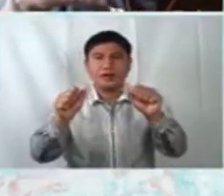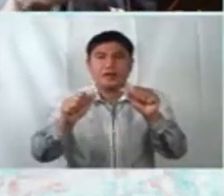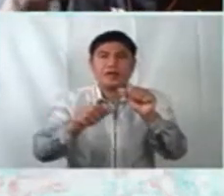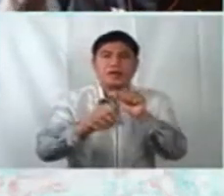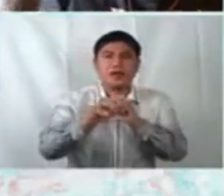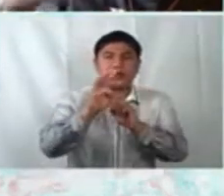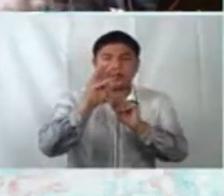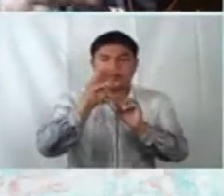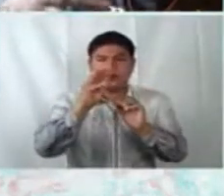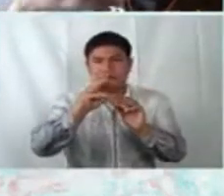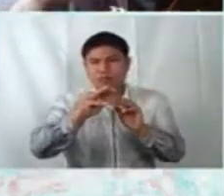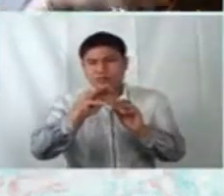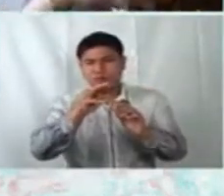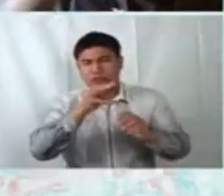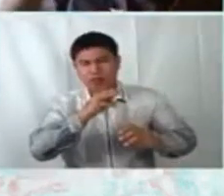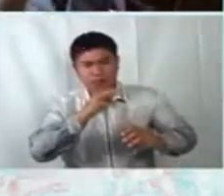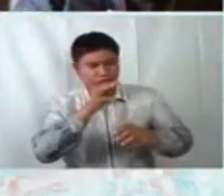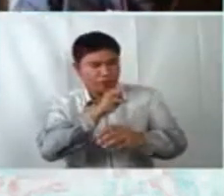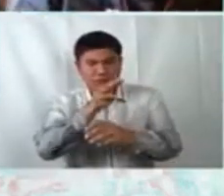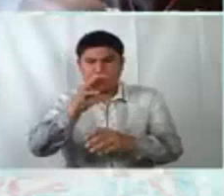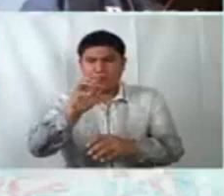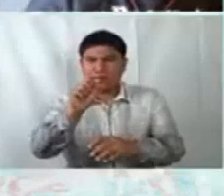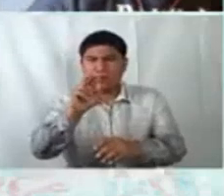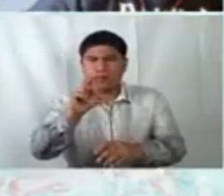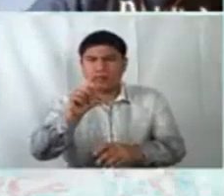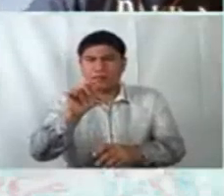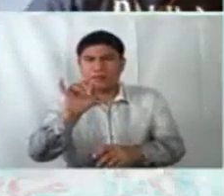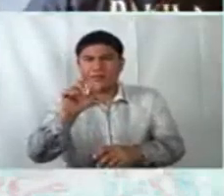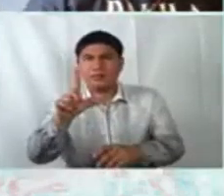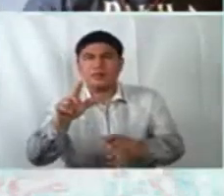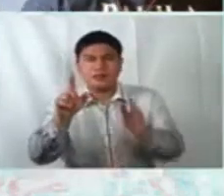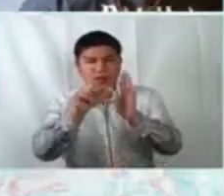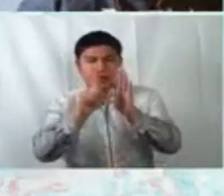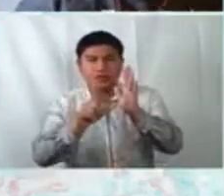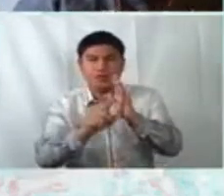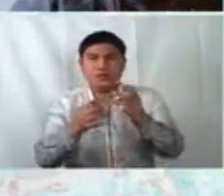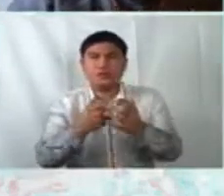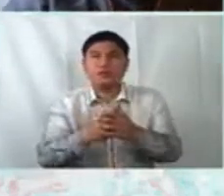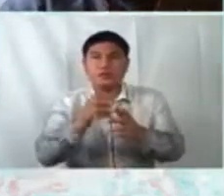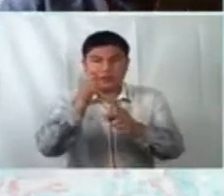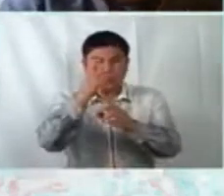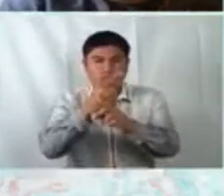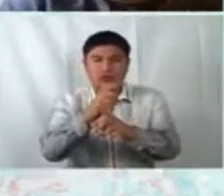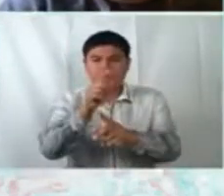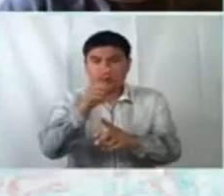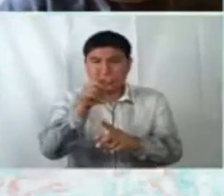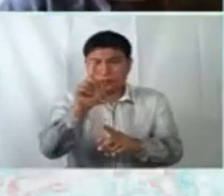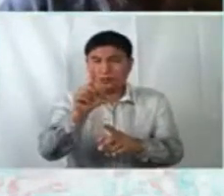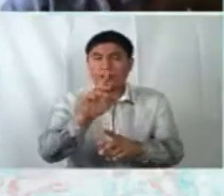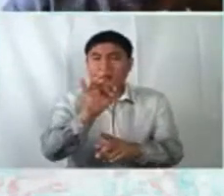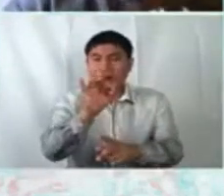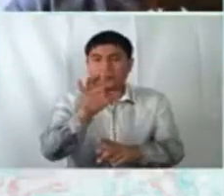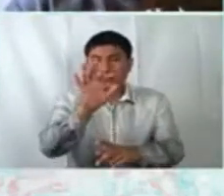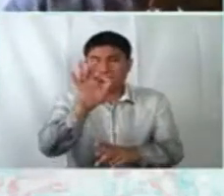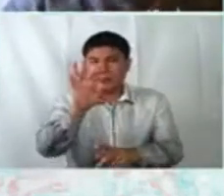declared martial law or were placed under martial law on August 31 of 1896.